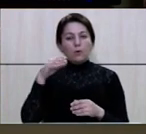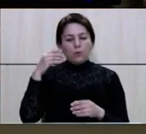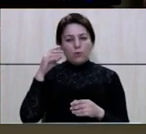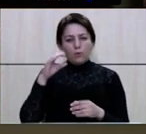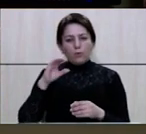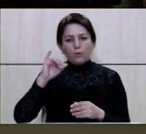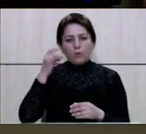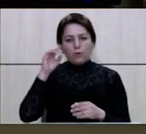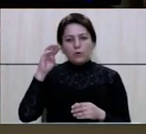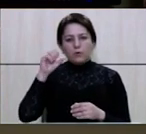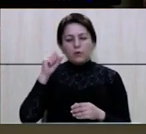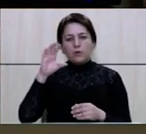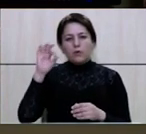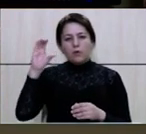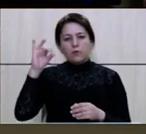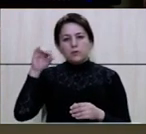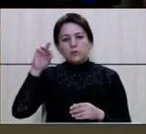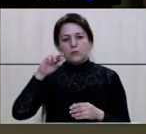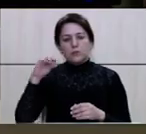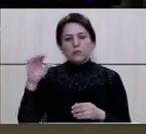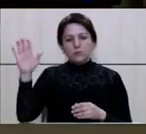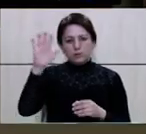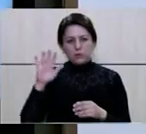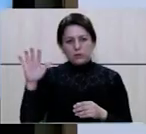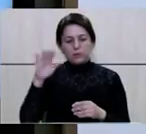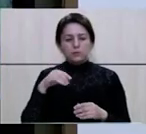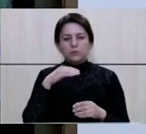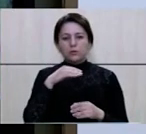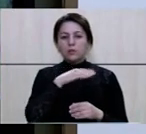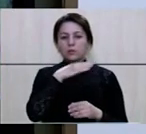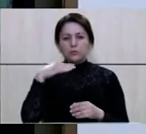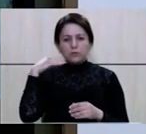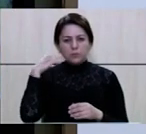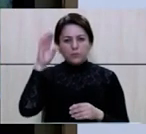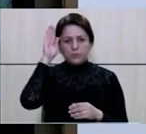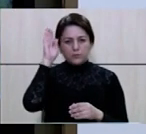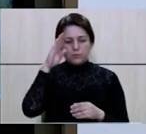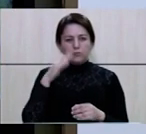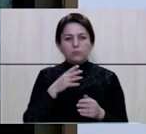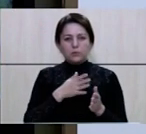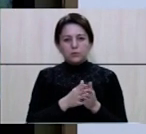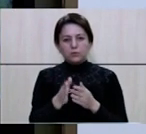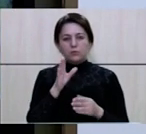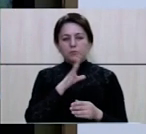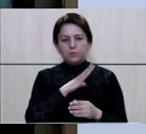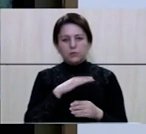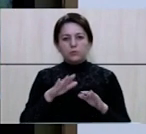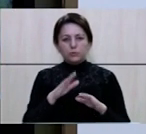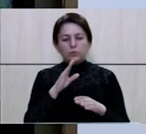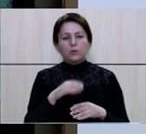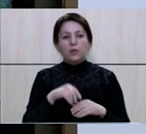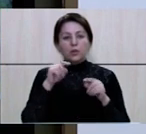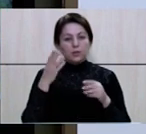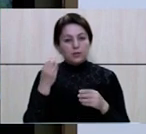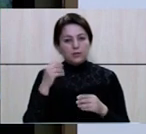suvi sug'orishda sarflanadigan daryo hisoblanadi. Bundan tashqari Zarafshon daryosida